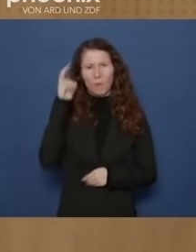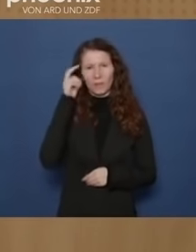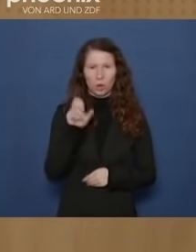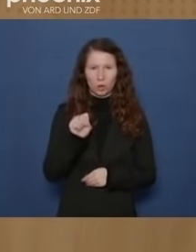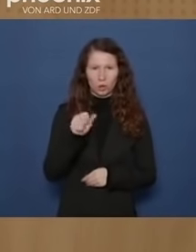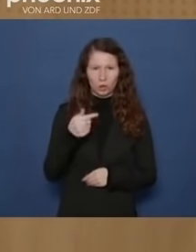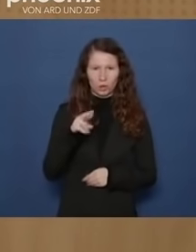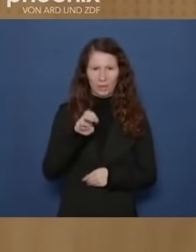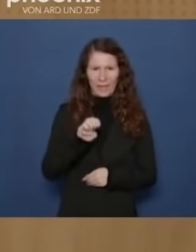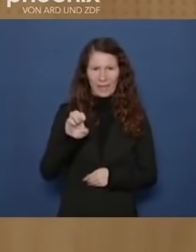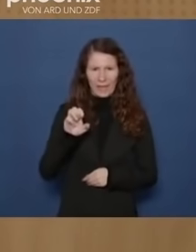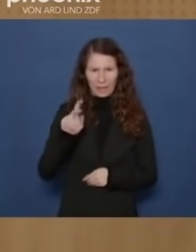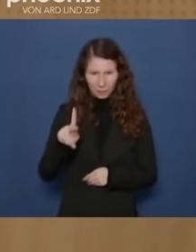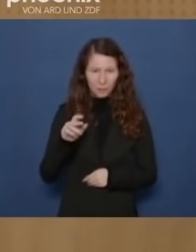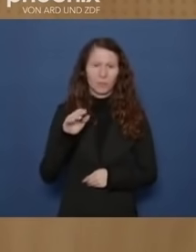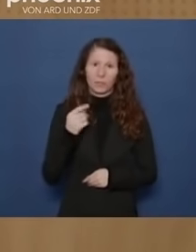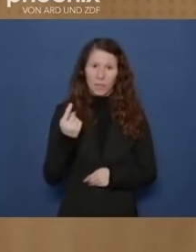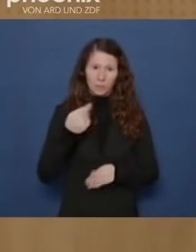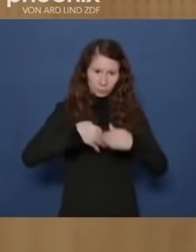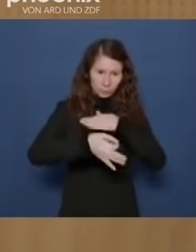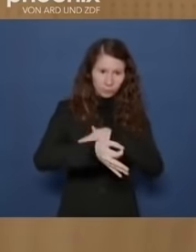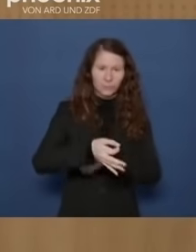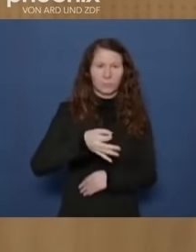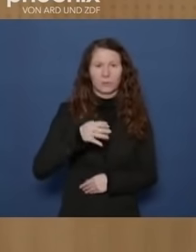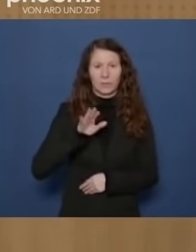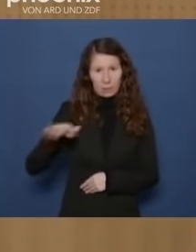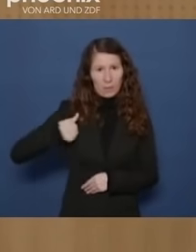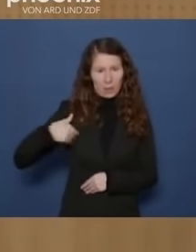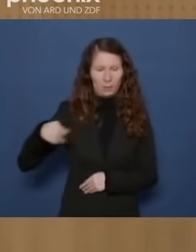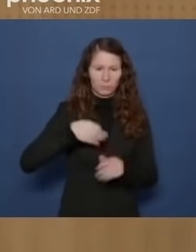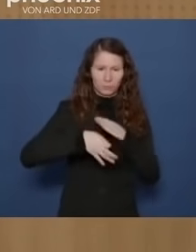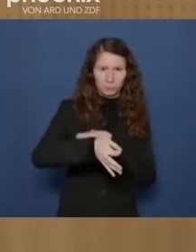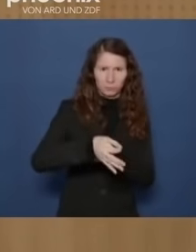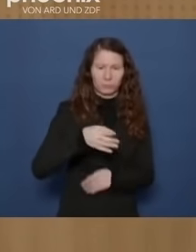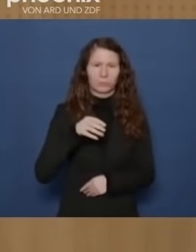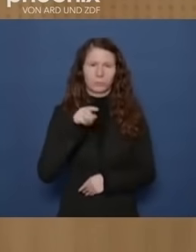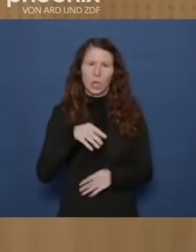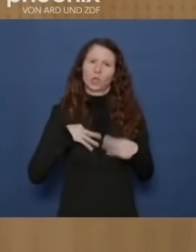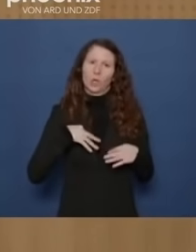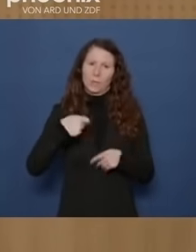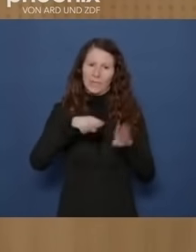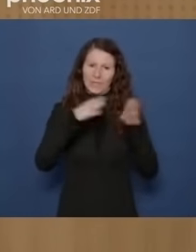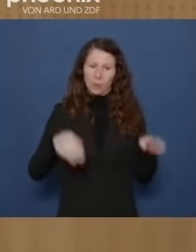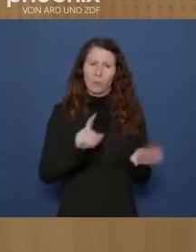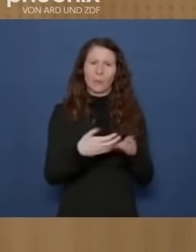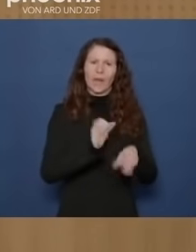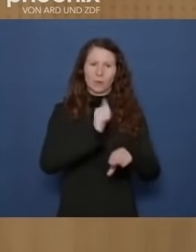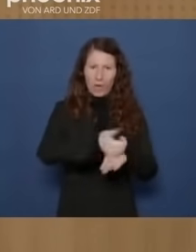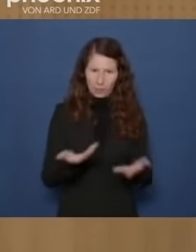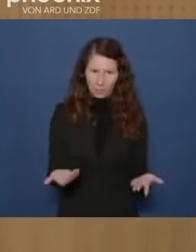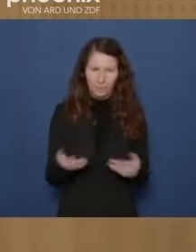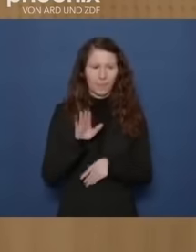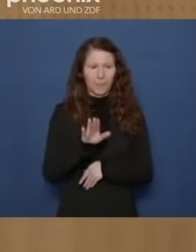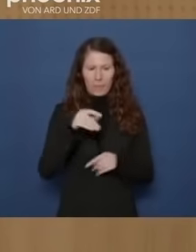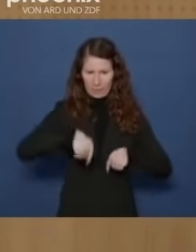jetzt Unterabteilungsleiter geworden. Und aus internen Quellen im Gesundheitsministerium habe ich die Information, dass die Abteilung